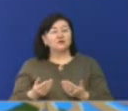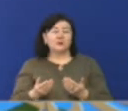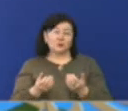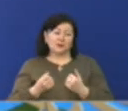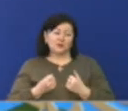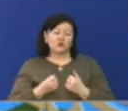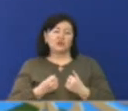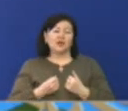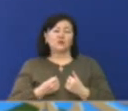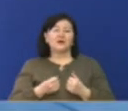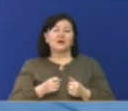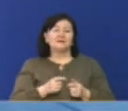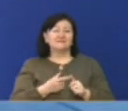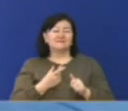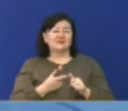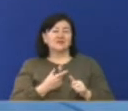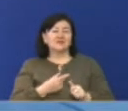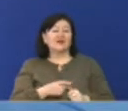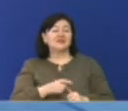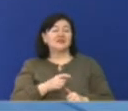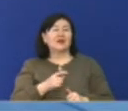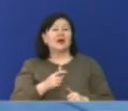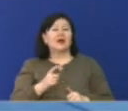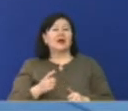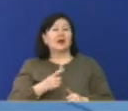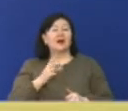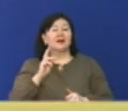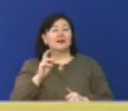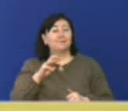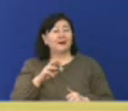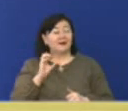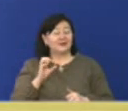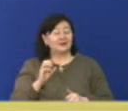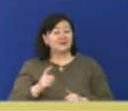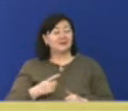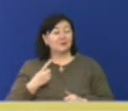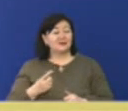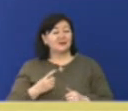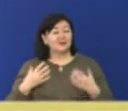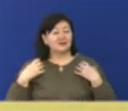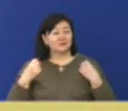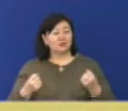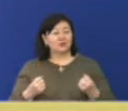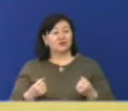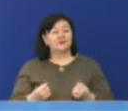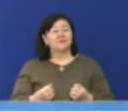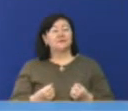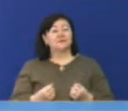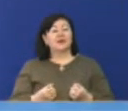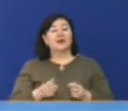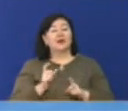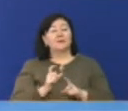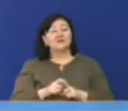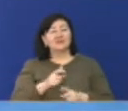дзюдо, казах-курюсе. Дзюдоисты одни из тех, кто поднимается на пьедестал победы каждый раз, когда едет на соревнования. По